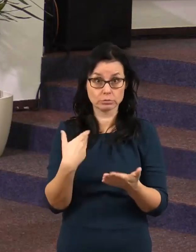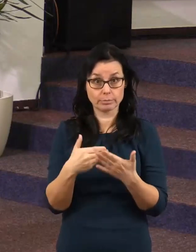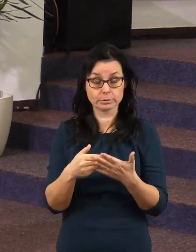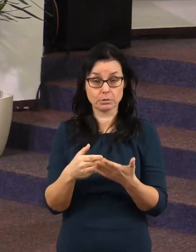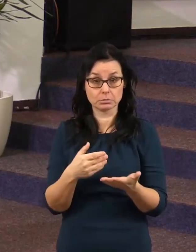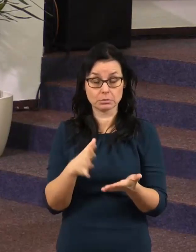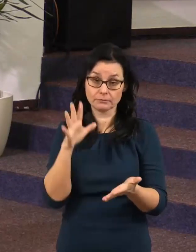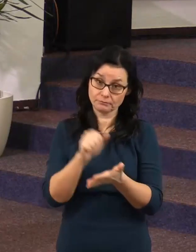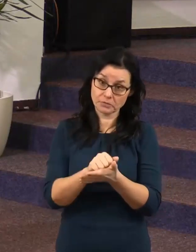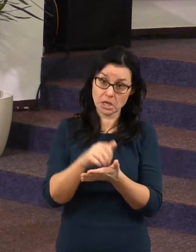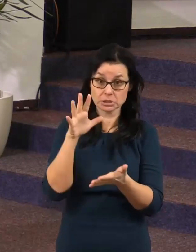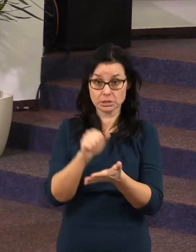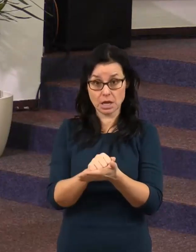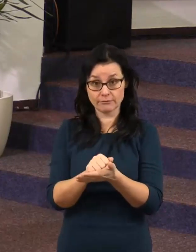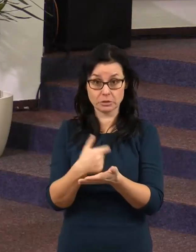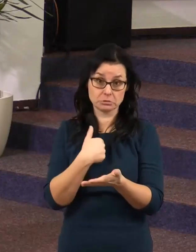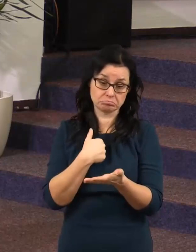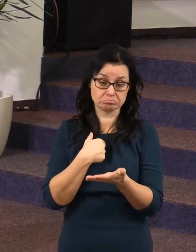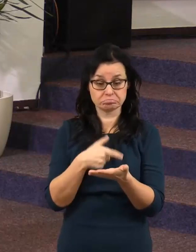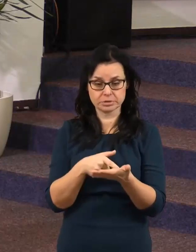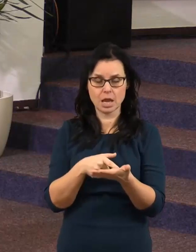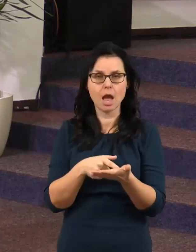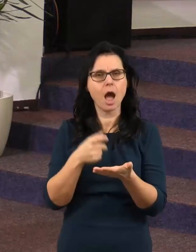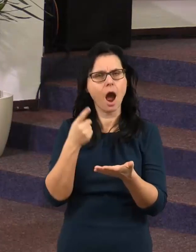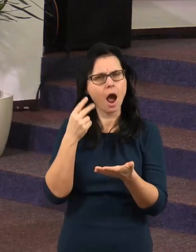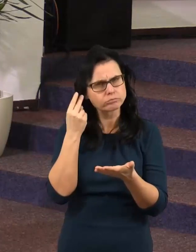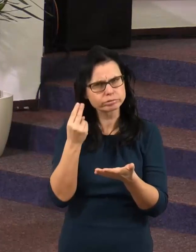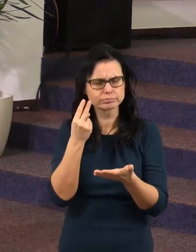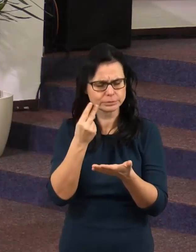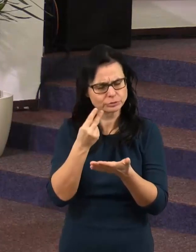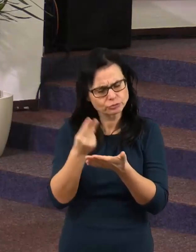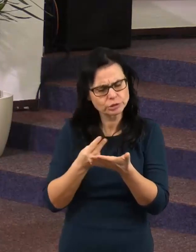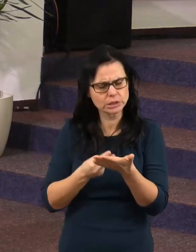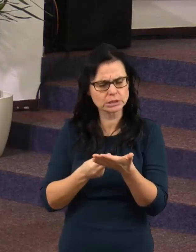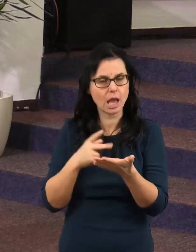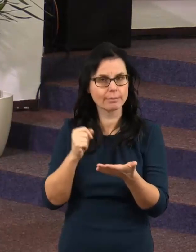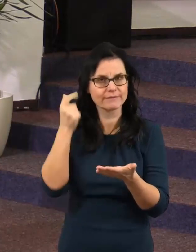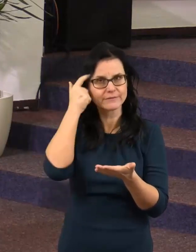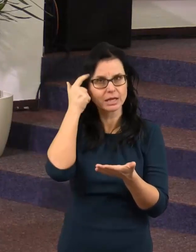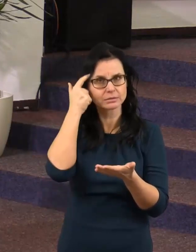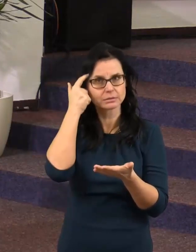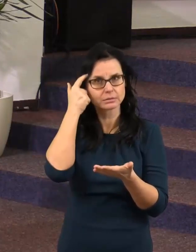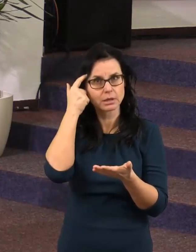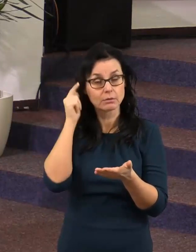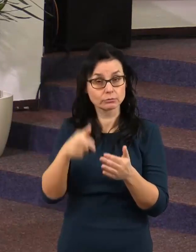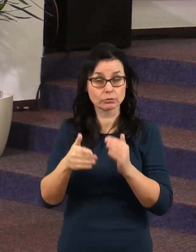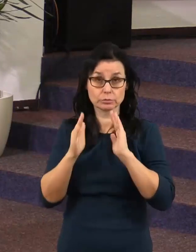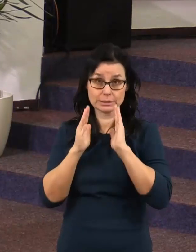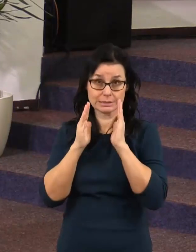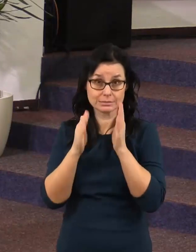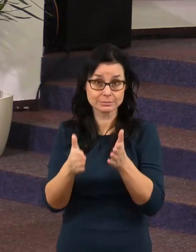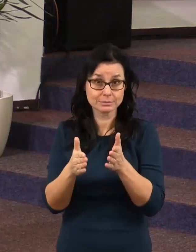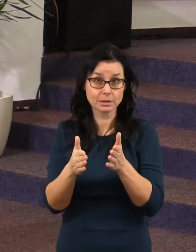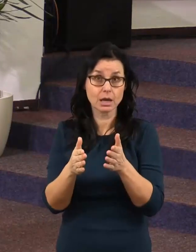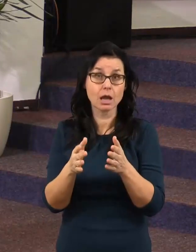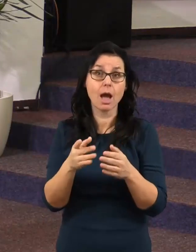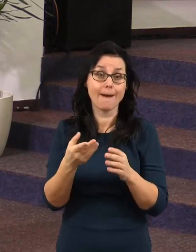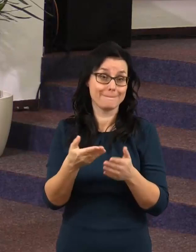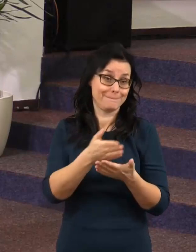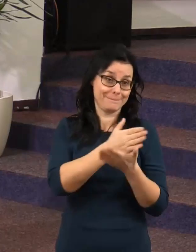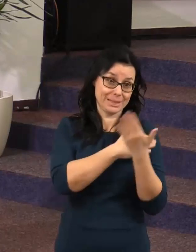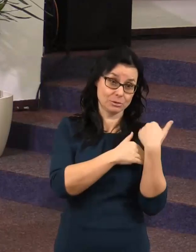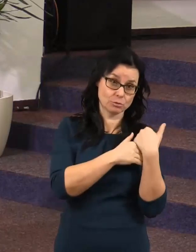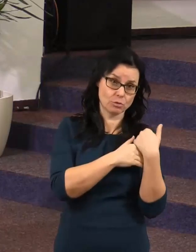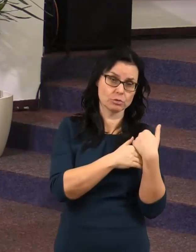někdo nebo nevěří, musím říct, že Bible v tomto směru má a měla v minulosti